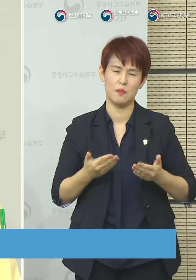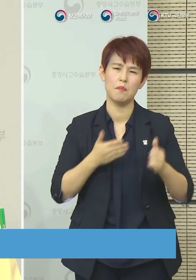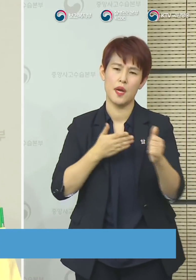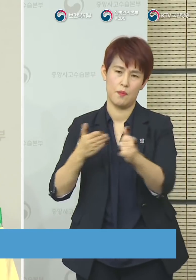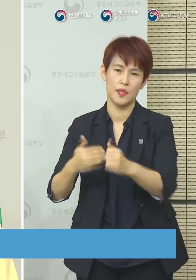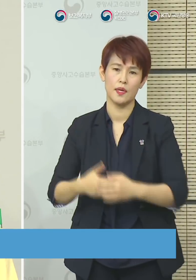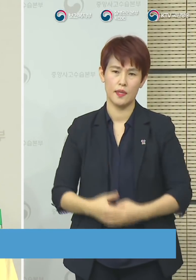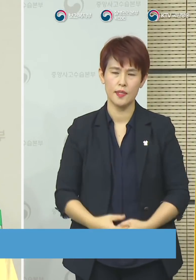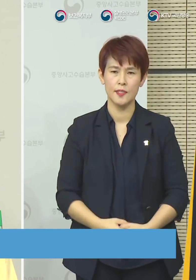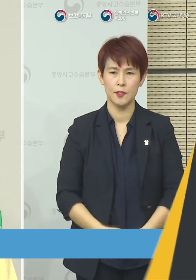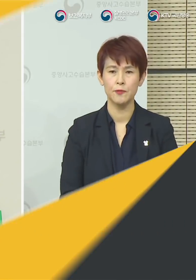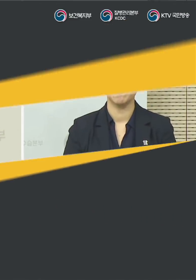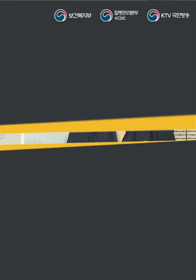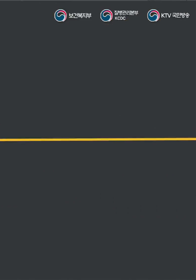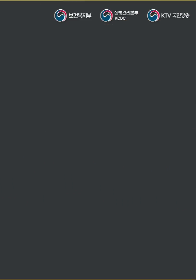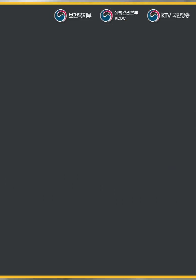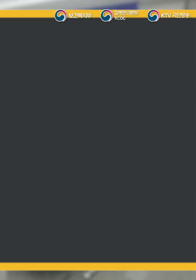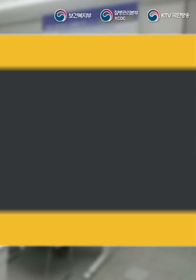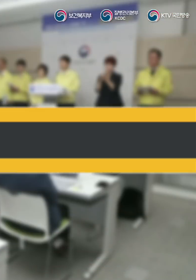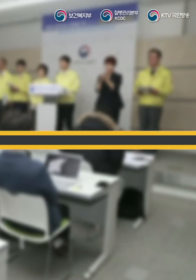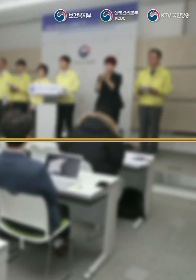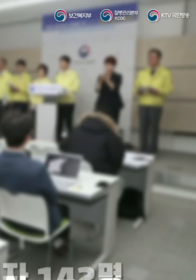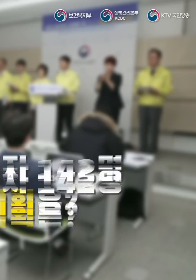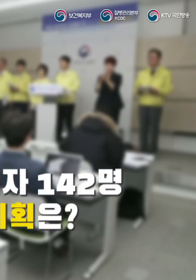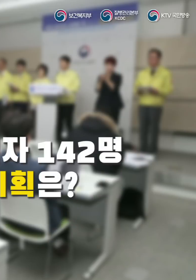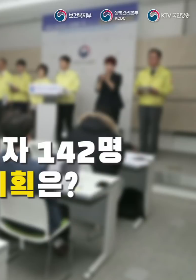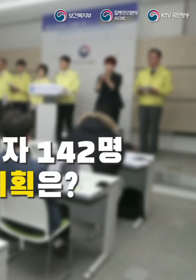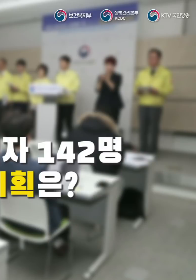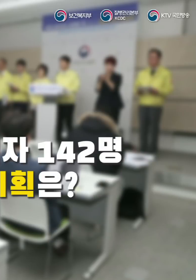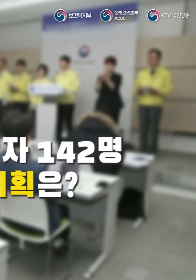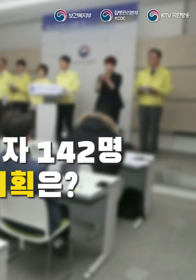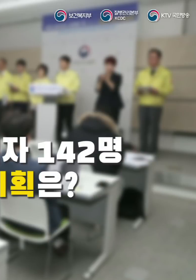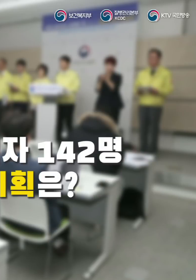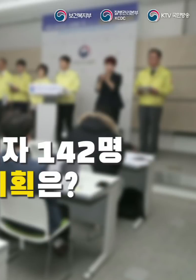태도가 절실한 시점이라고 생각합니다.